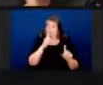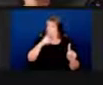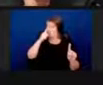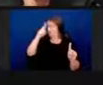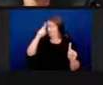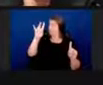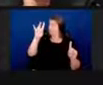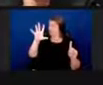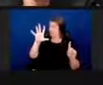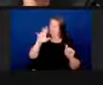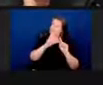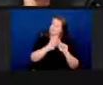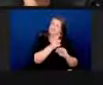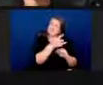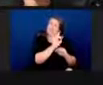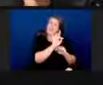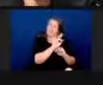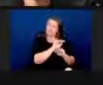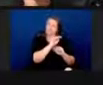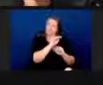بالمنجزات المختلفة